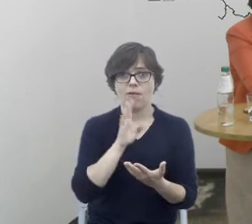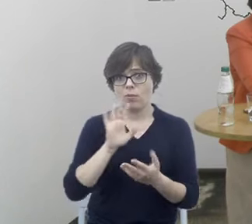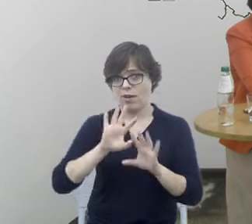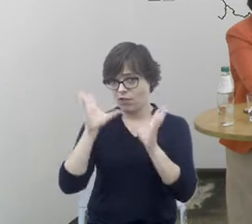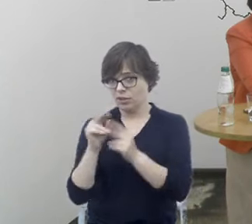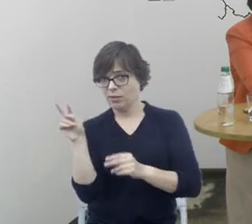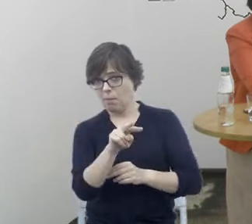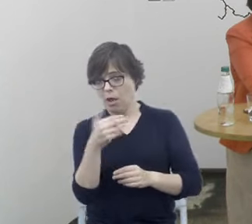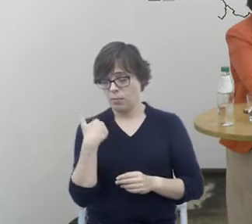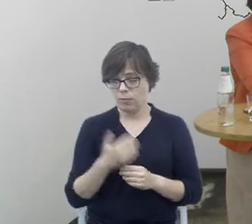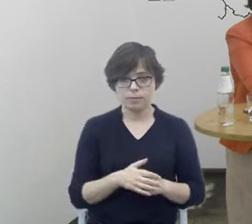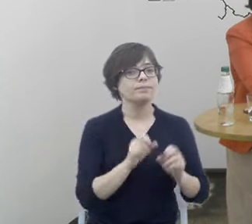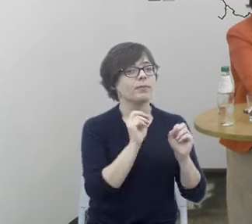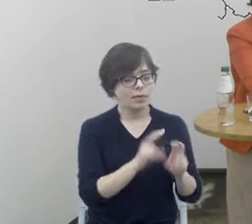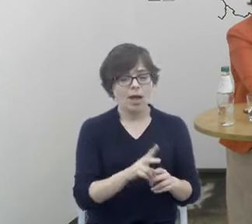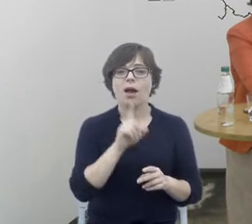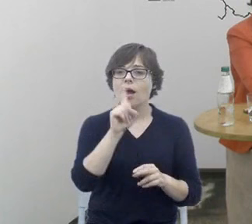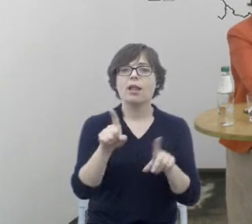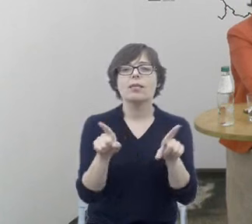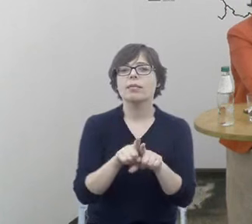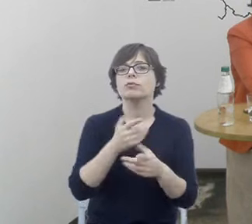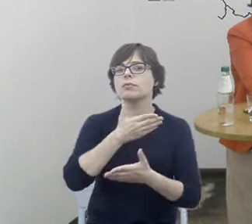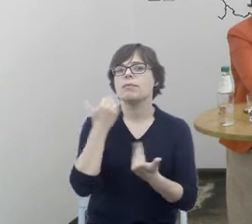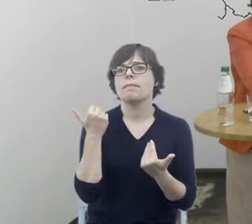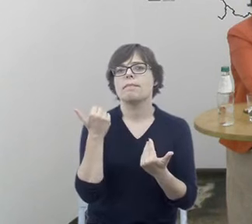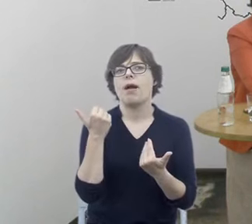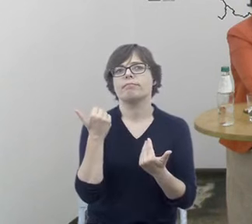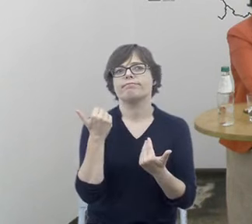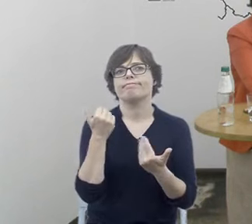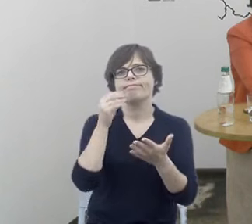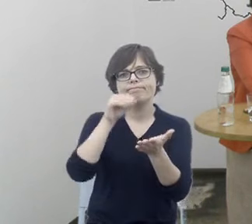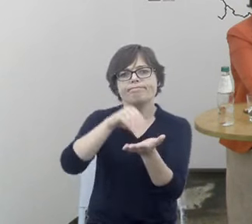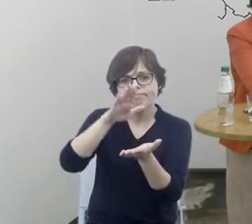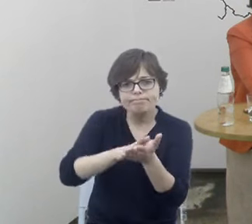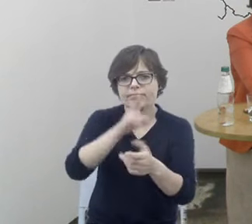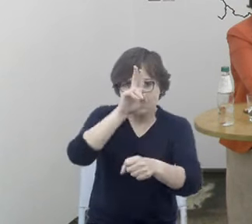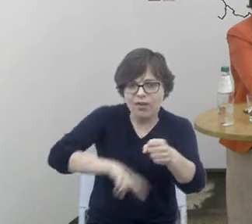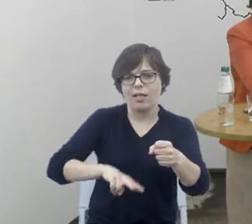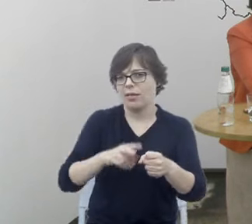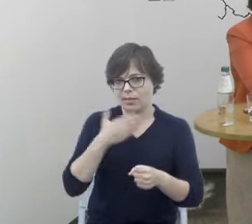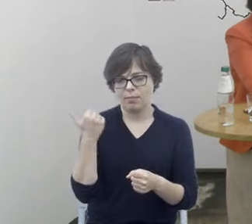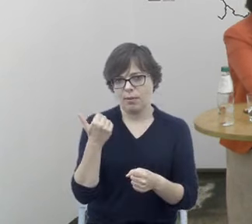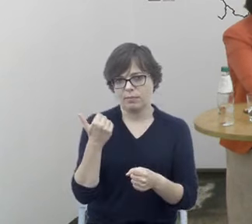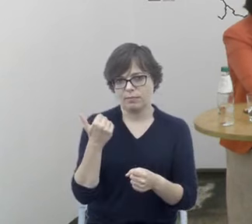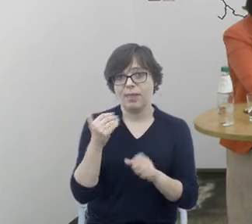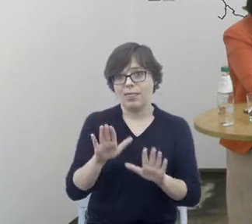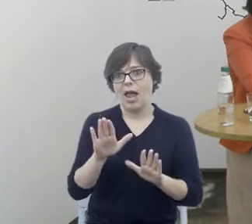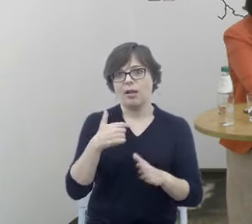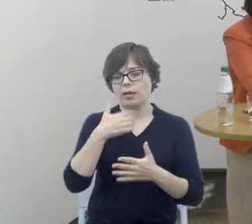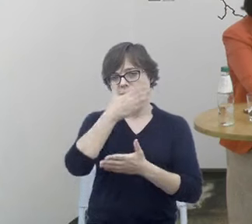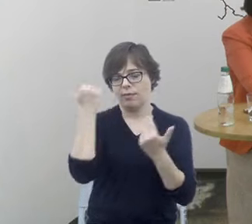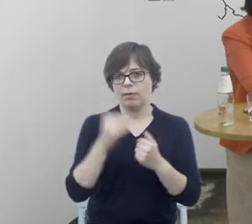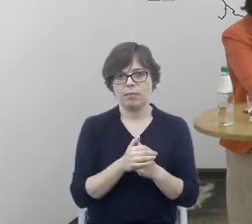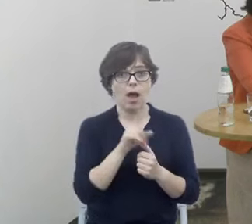Tak, ale i w tym sensie, że nie ma odnotowanego, zachowanego świadectwa, a przynajmniej znanego. A czy to była